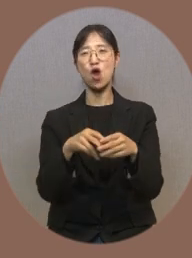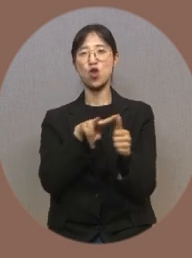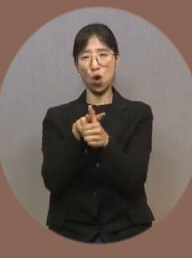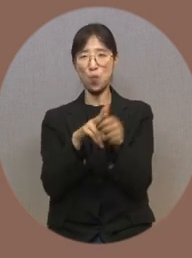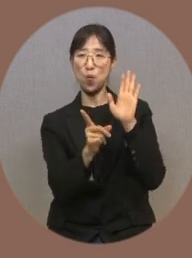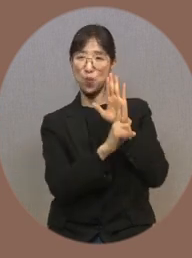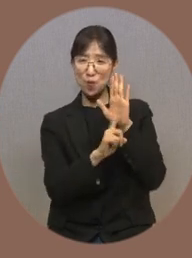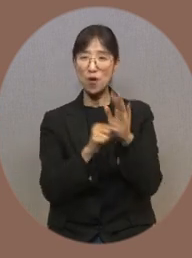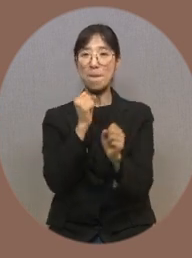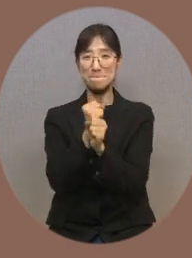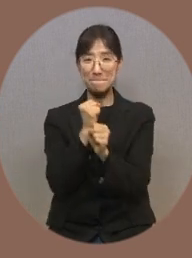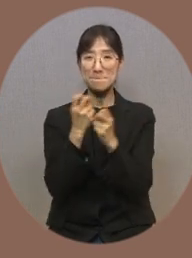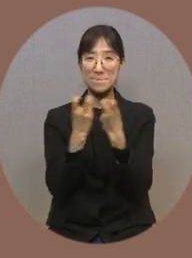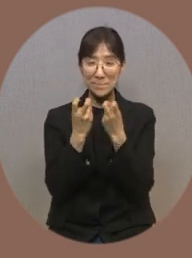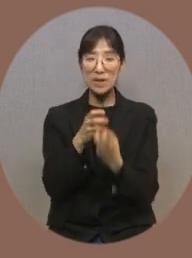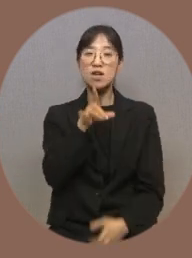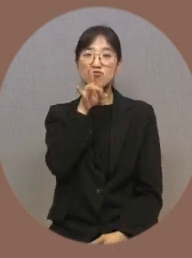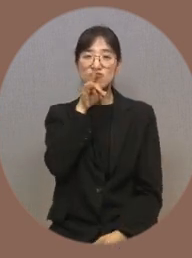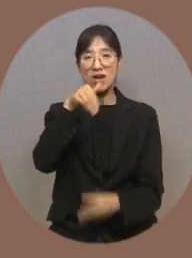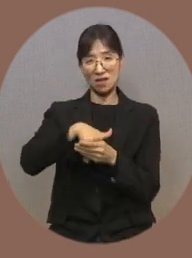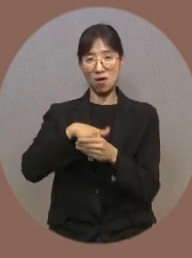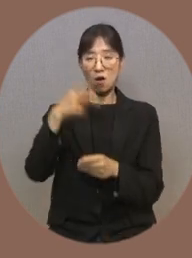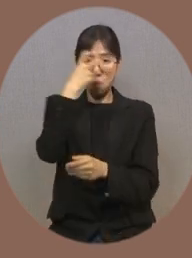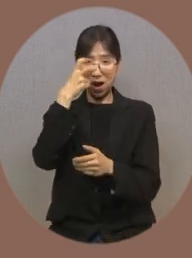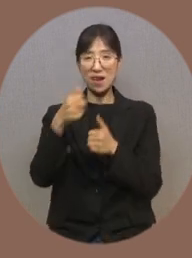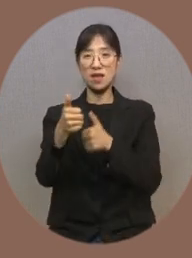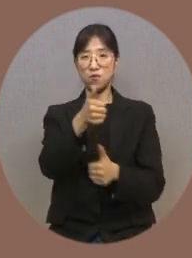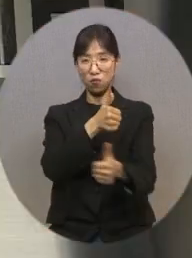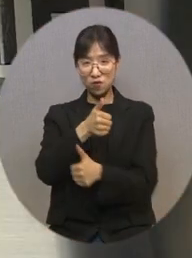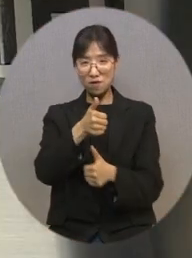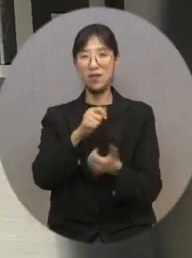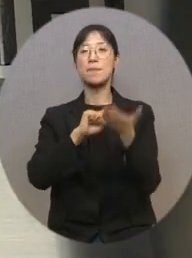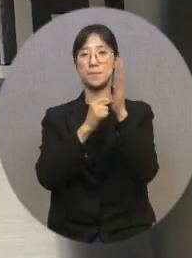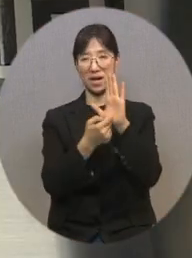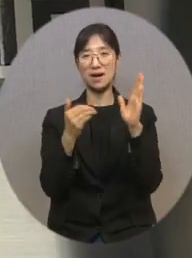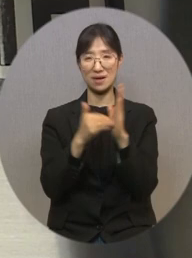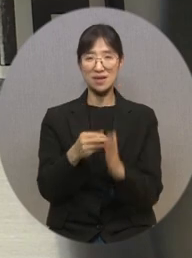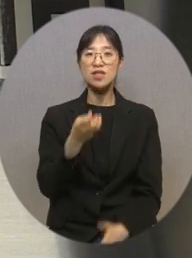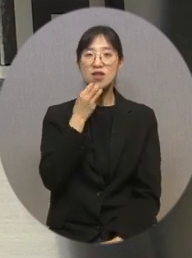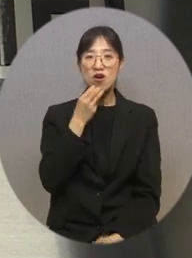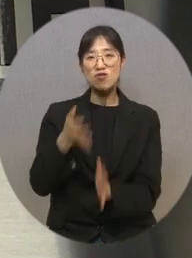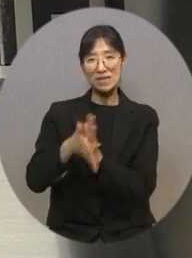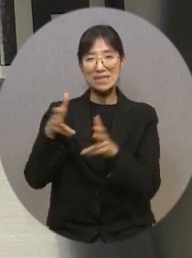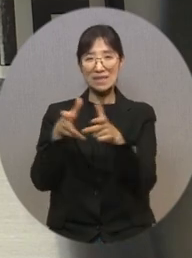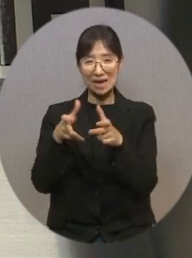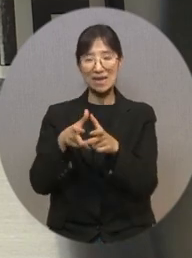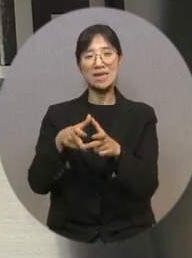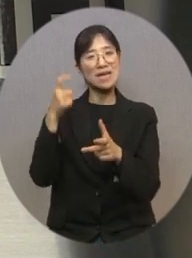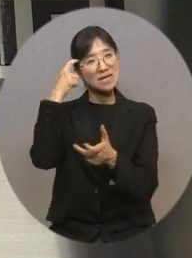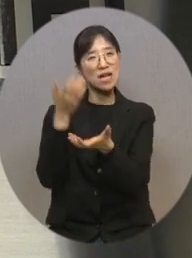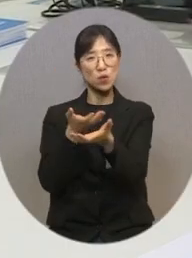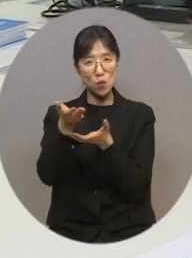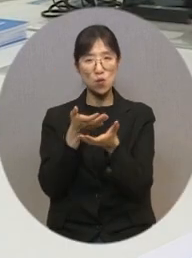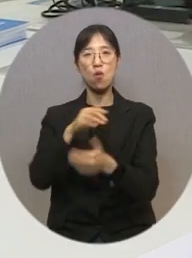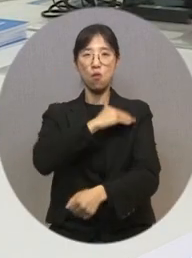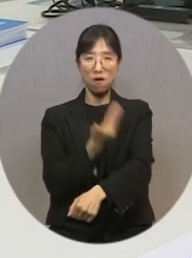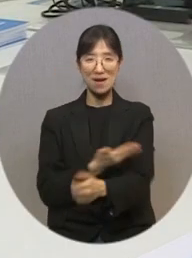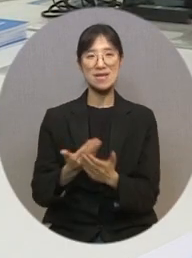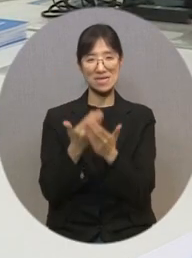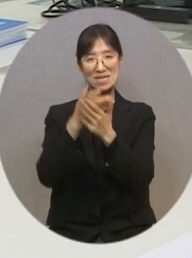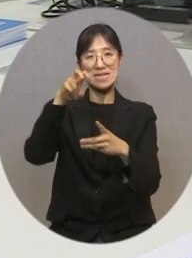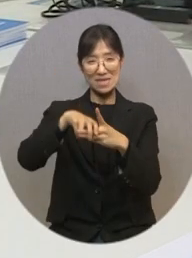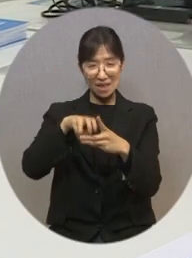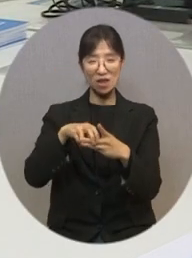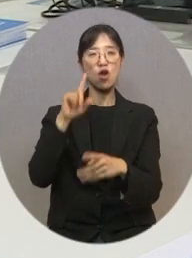제작 가이드는 중앙 선거 관리 위원회에서 발행이 되었으며 서울시 장애인 의사소통 권리증진 센터가 연구수행